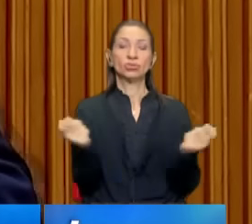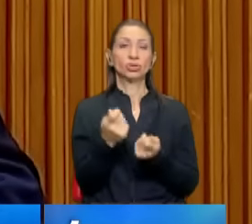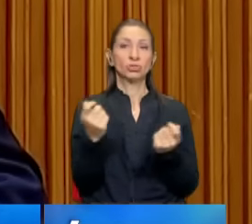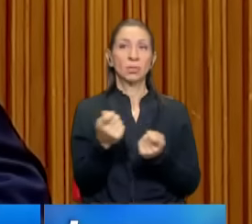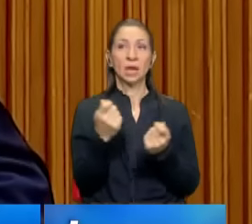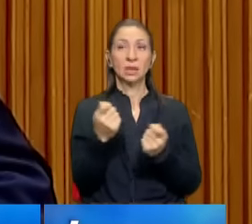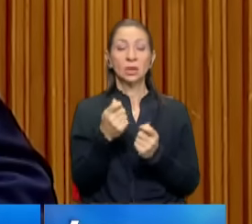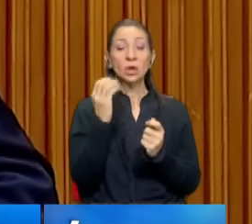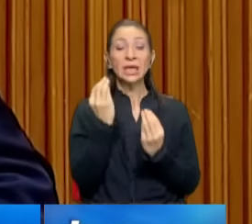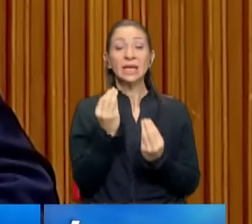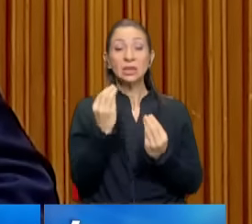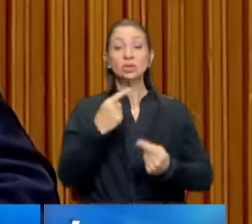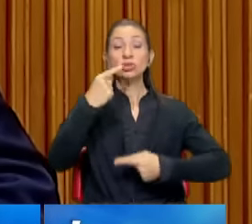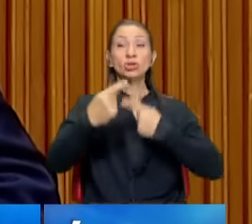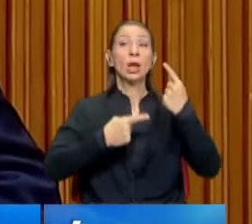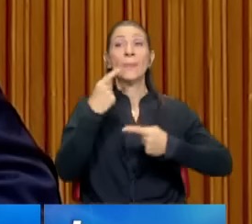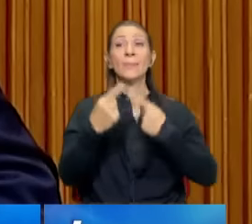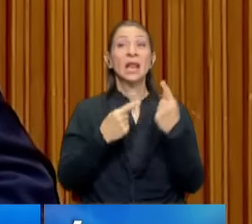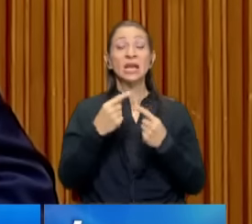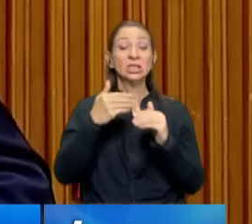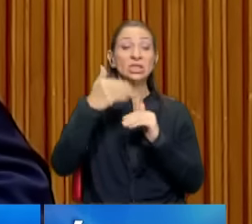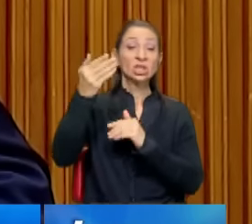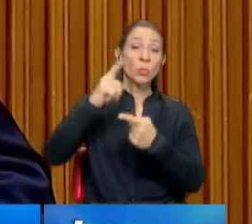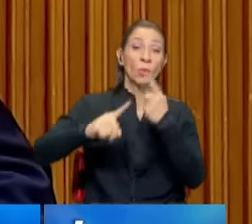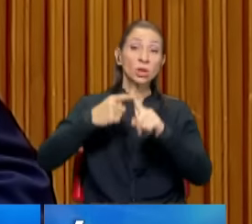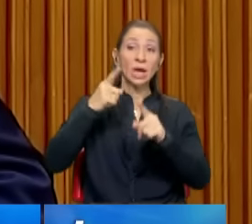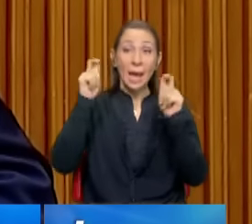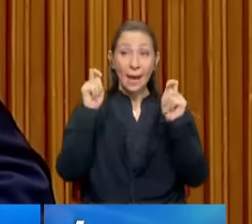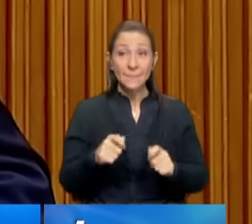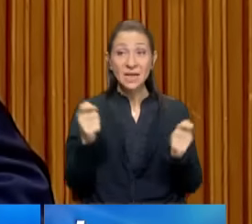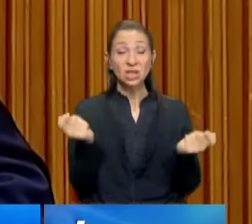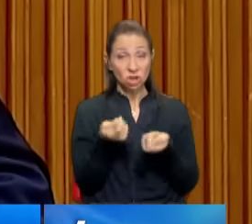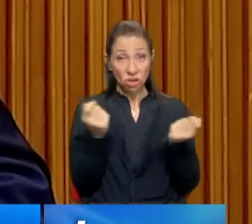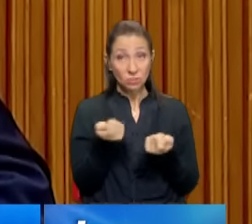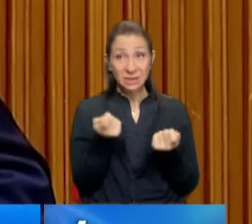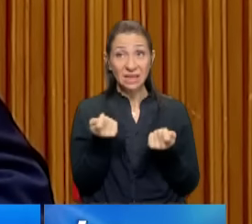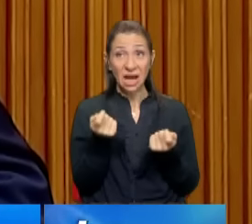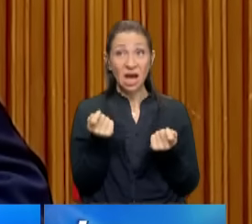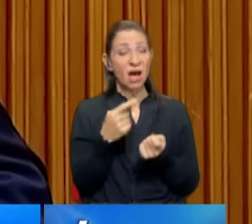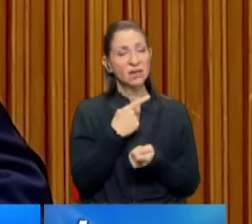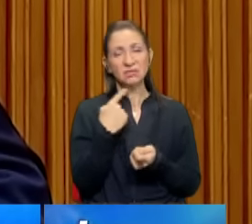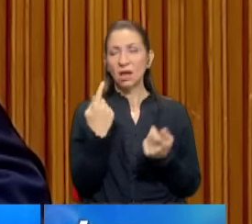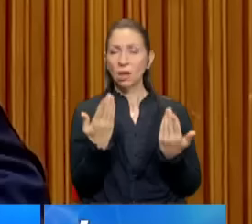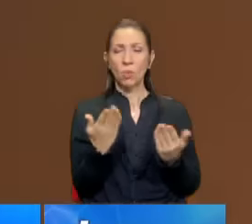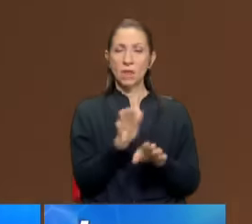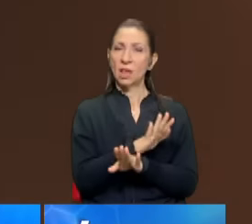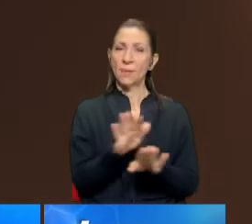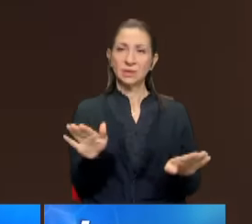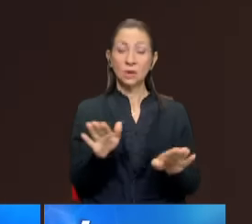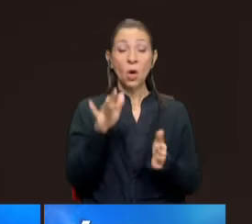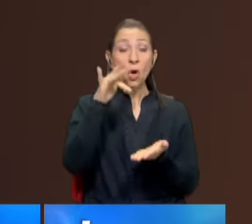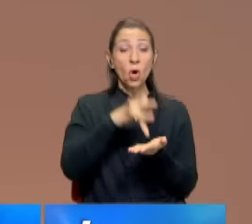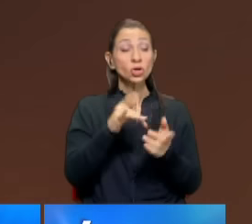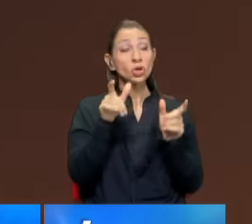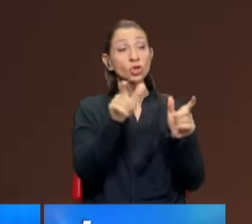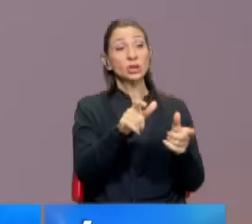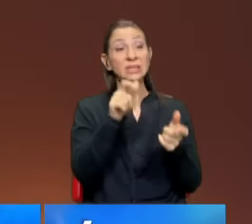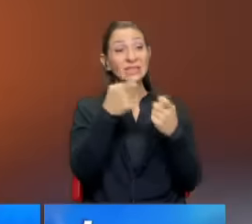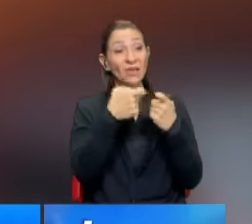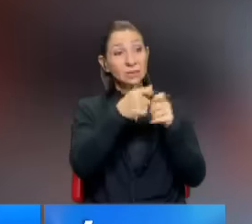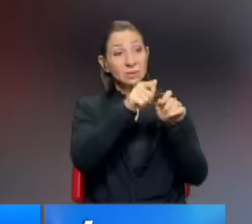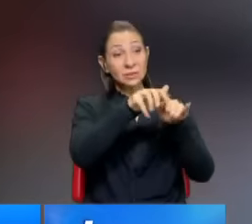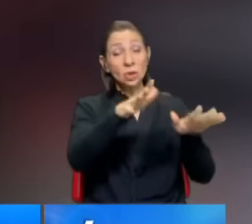çalışmak, hamasi söylemlerle dış politika oluşturmaya çalışması asla kabul edilemez. Orta Doğu'da savaş